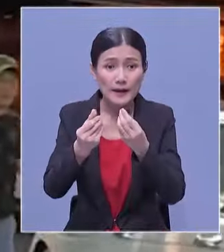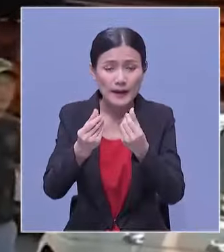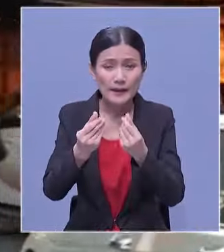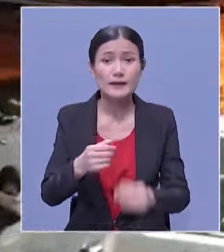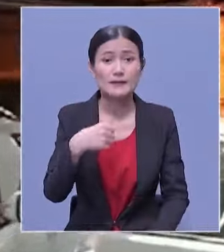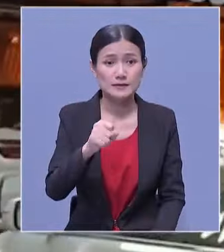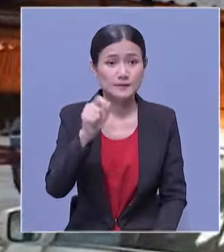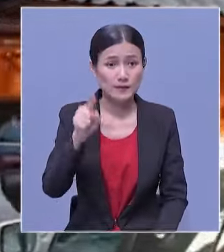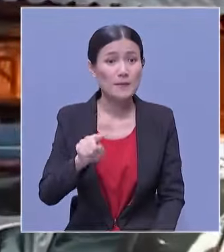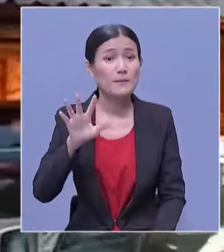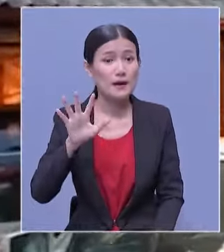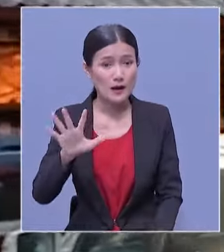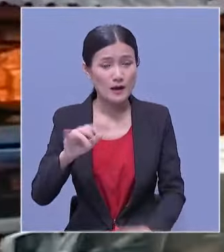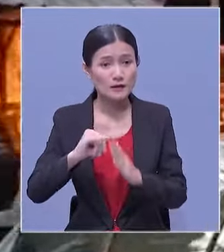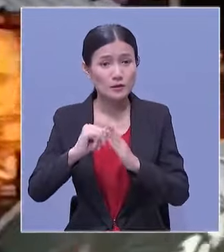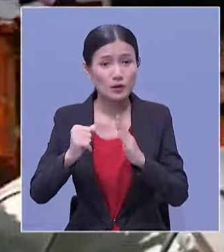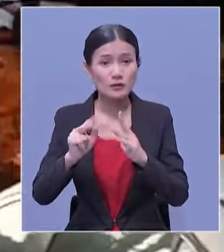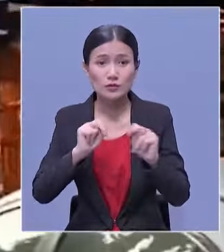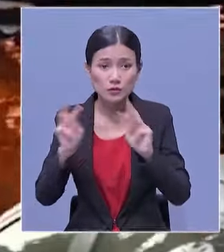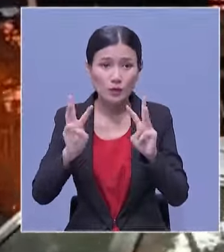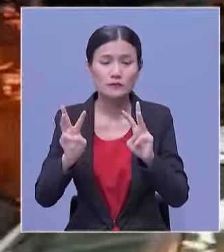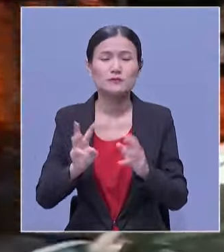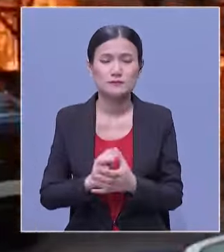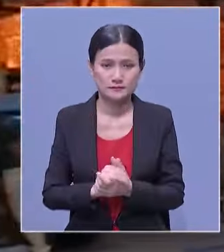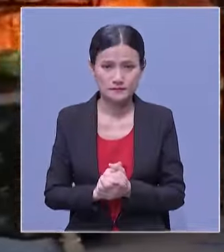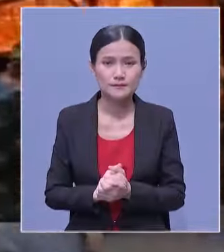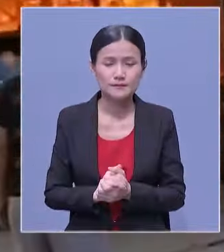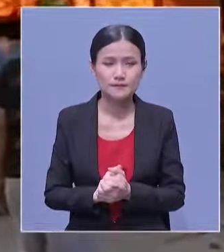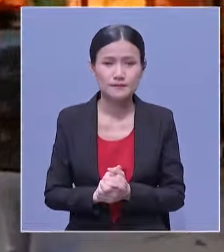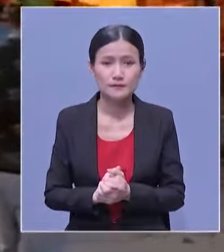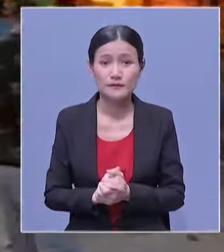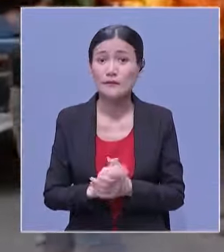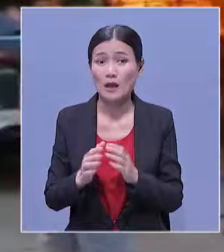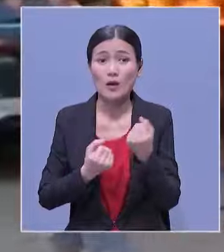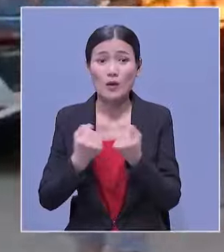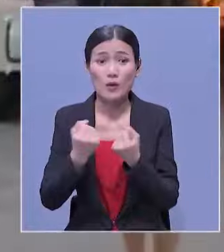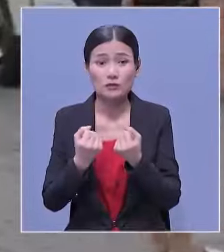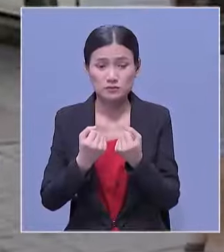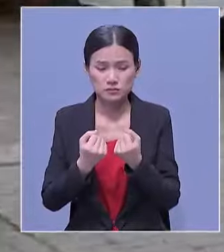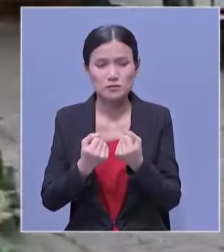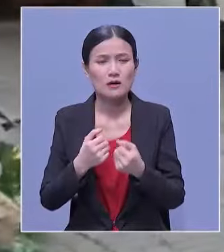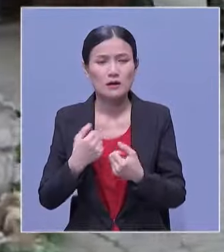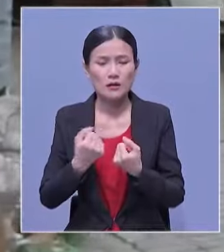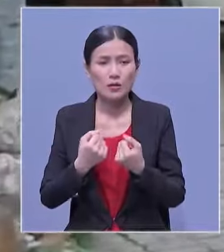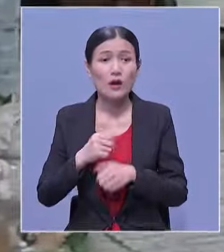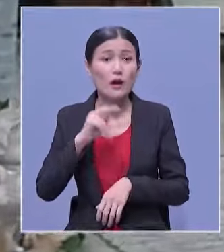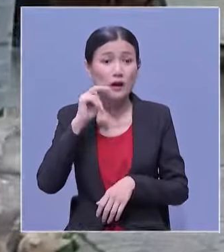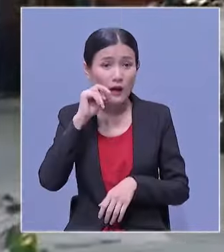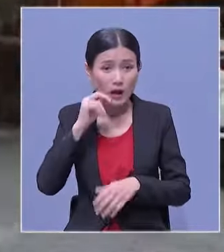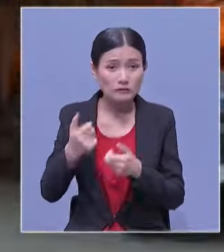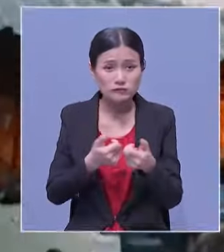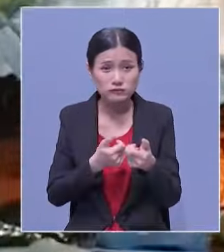ค่ะที่อำเภอพยุหคีรีจังหวัดนครสวรรค์ก่อนที่เจ้าหน้าที่หน่วยดับเพลิงจะเดินทางไปถึงซึ่งเจ้าหน้า